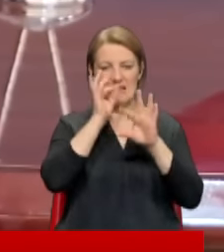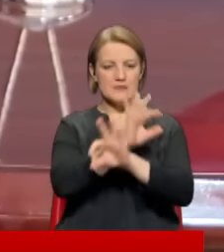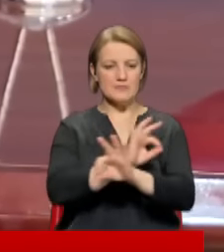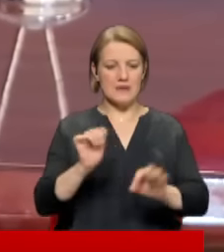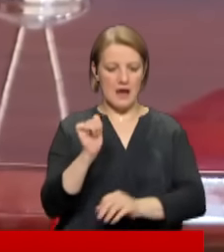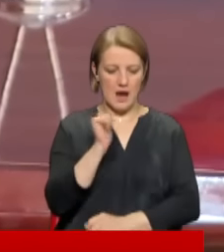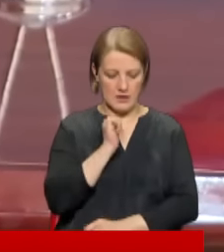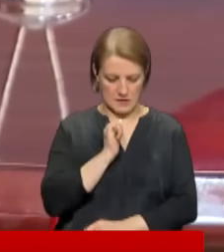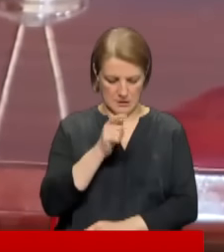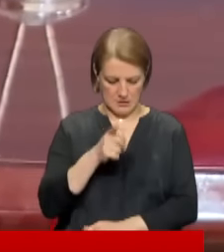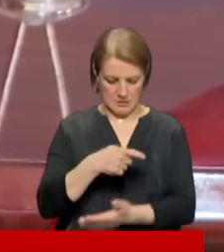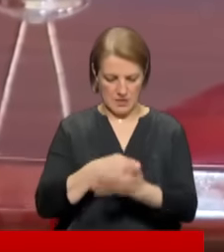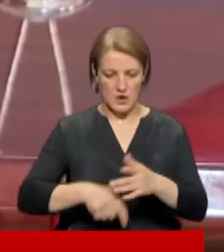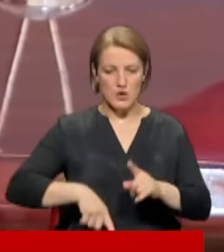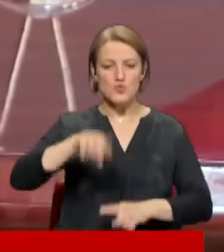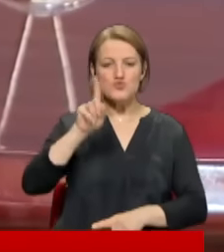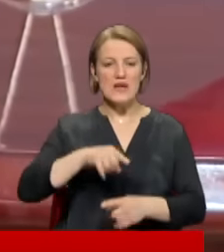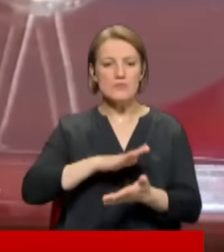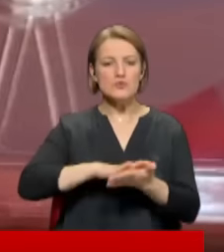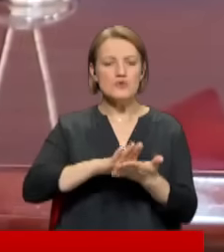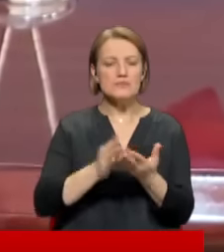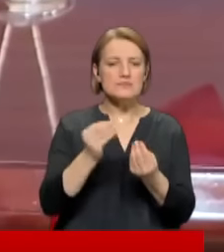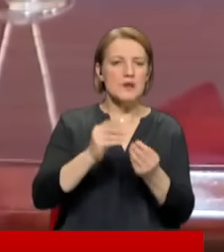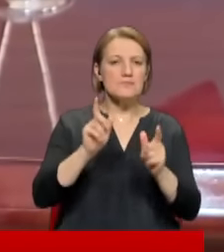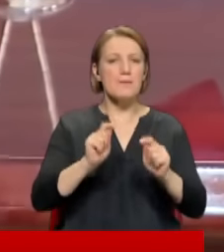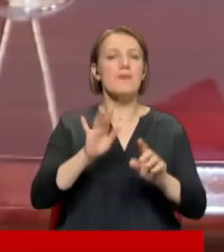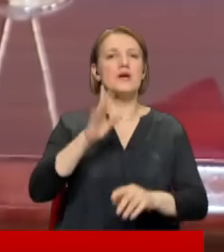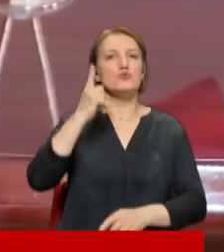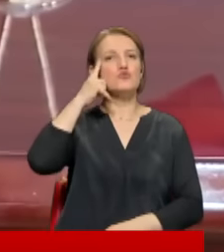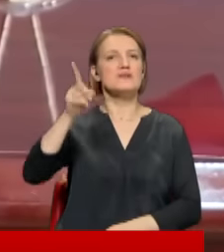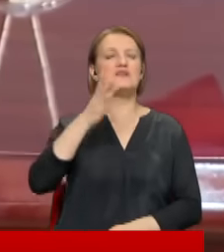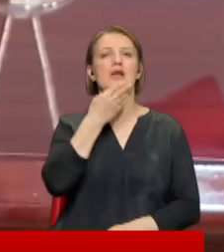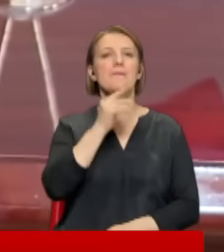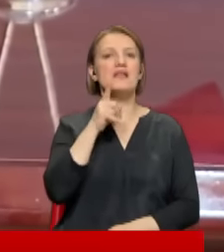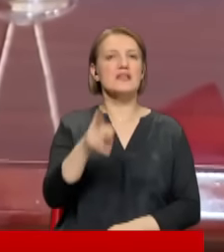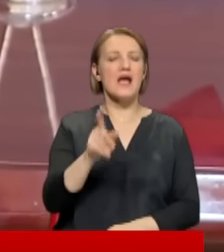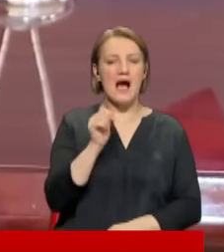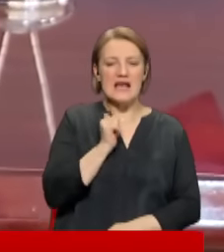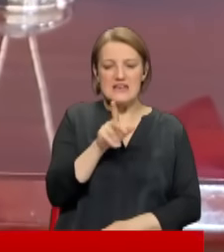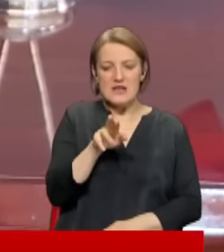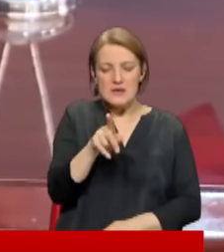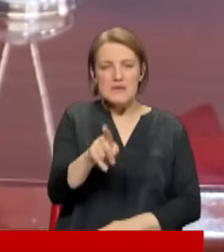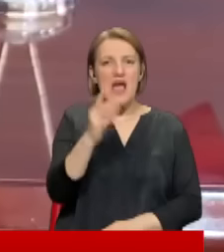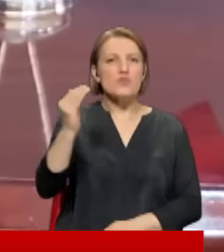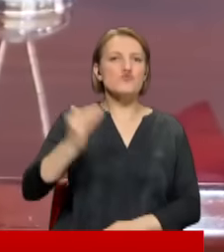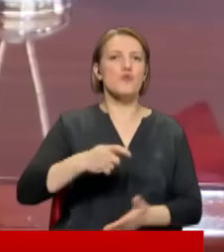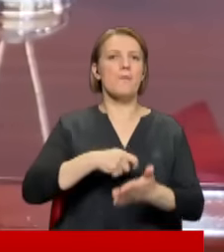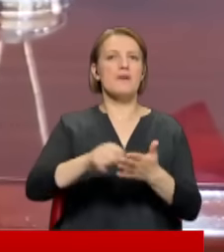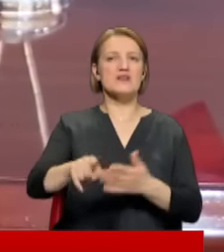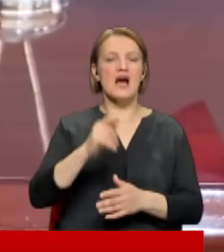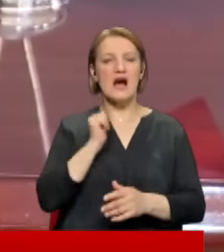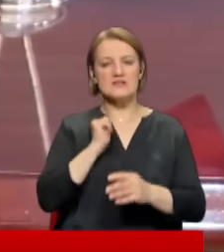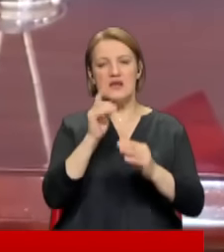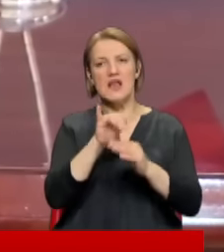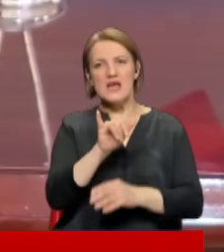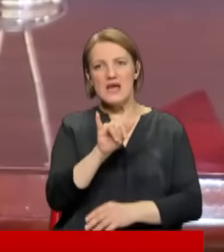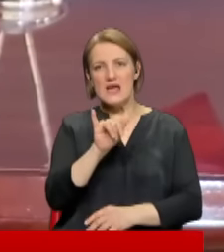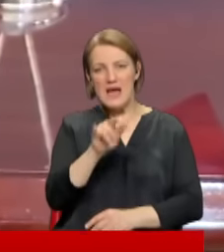asgari ücreti güncellememeyi düşünmesin. Emekliye asgari ücret düzeyinde en düşük maaş, asgari ücrete